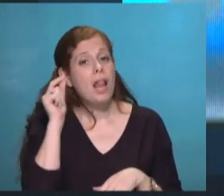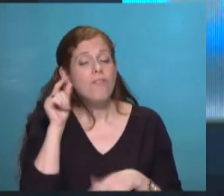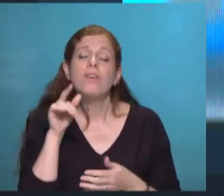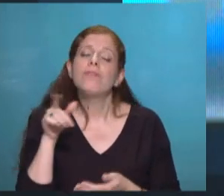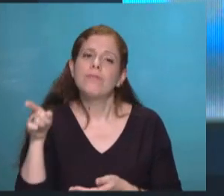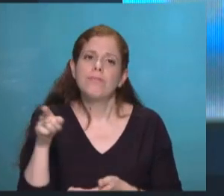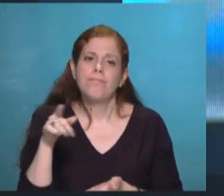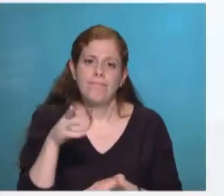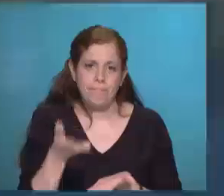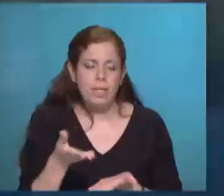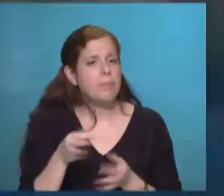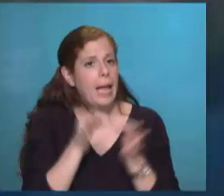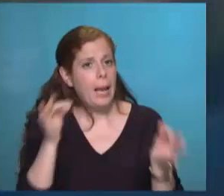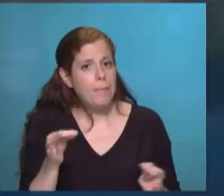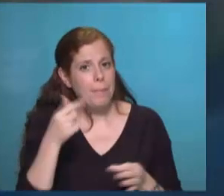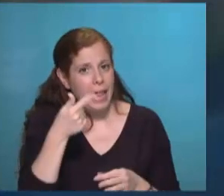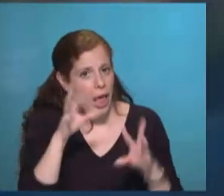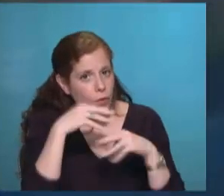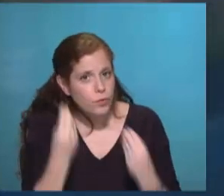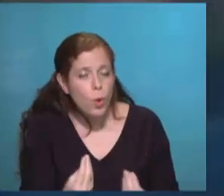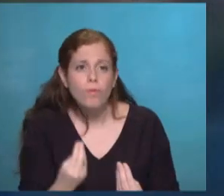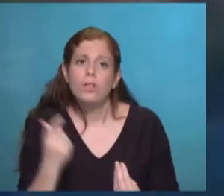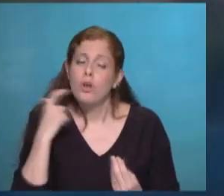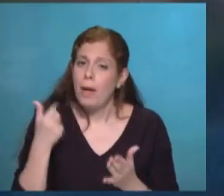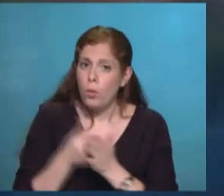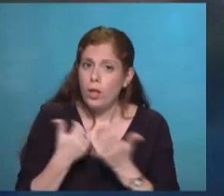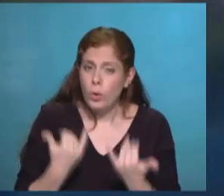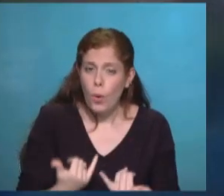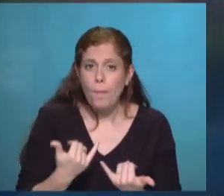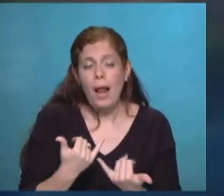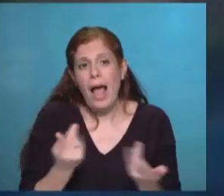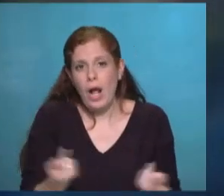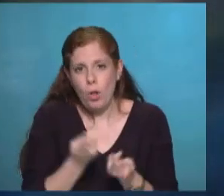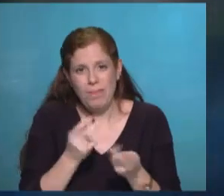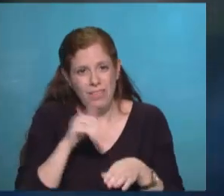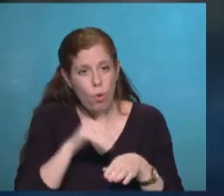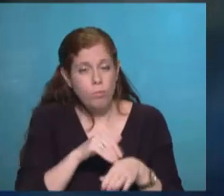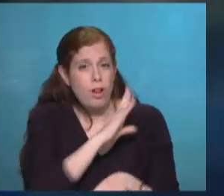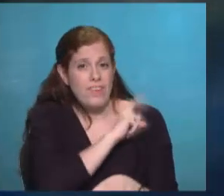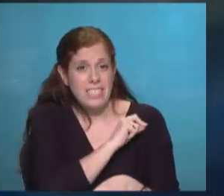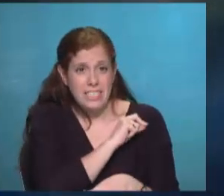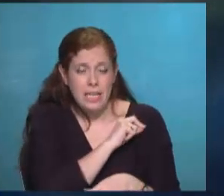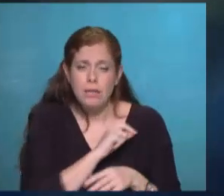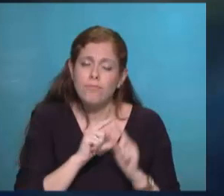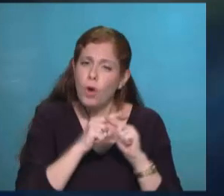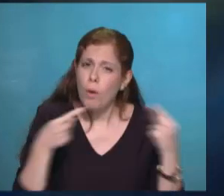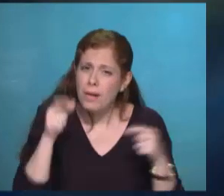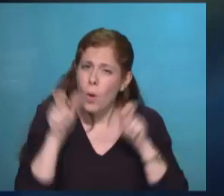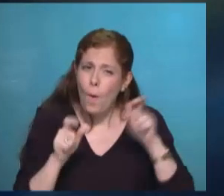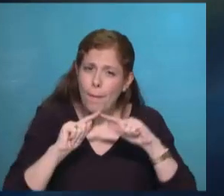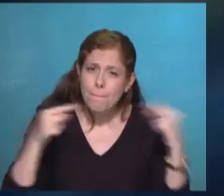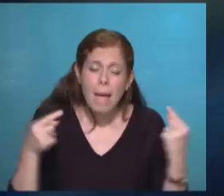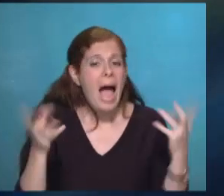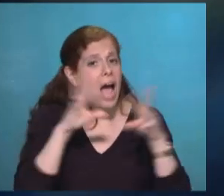גילי, אנחנו מתחילים איתך, ערב טוב. עד היום שמענו על הקלות המסתמנות מדיווחים של פלסטינים וגורמים עלומים כאלה ואחרים. הערב